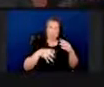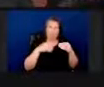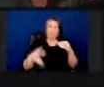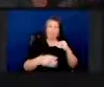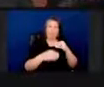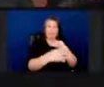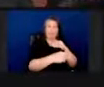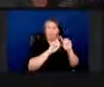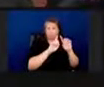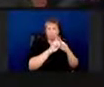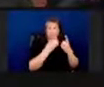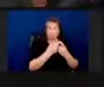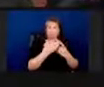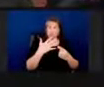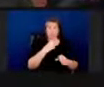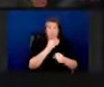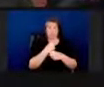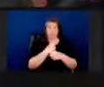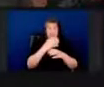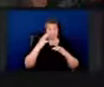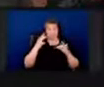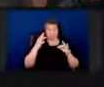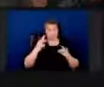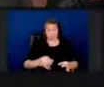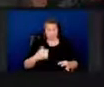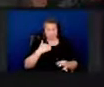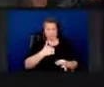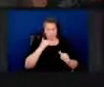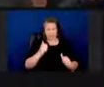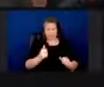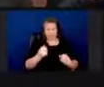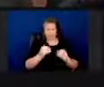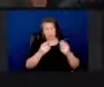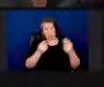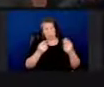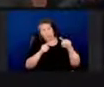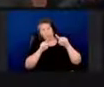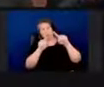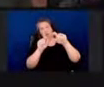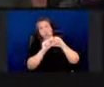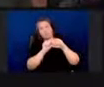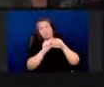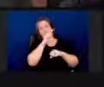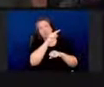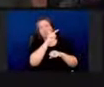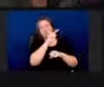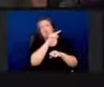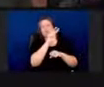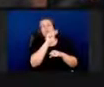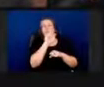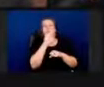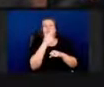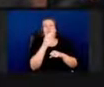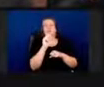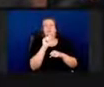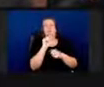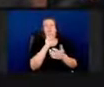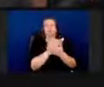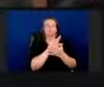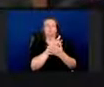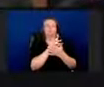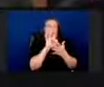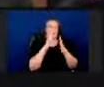بإضافة مقاطعات أخرى أيضا وعندما نقوم باتخاذ طبعا قرارات لدينا